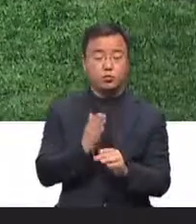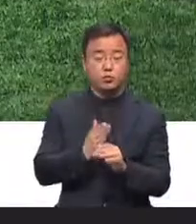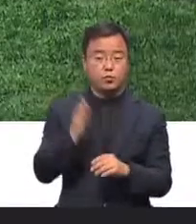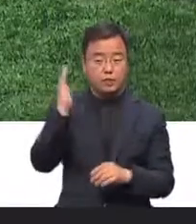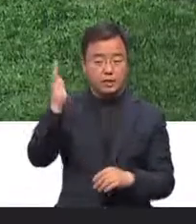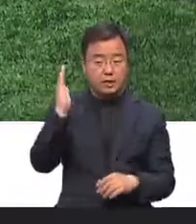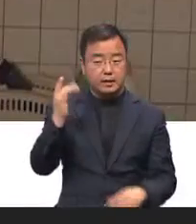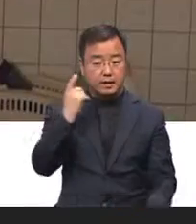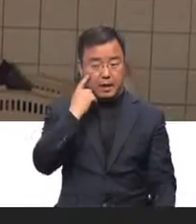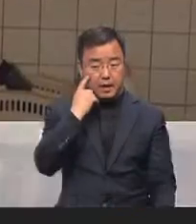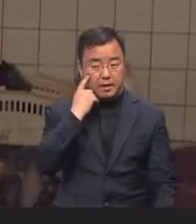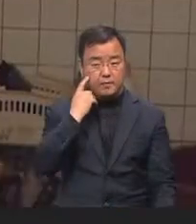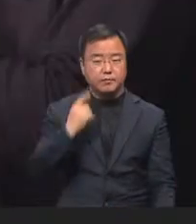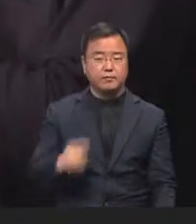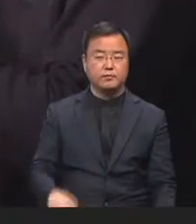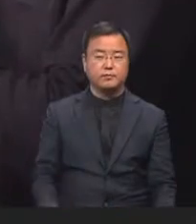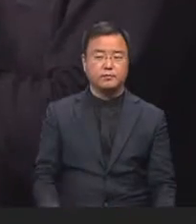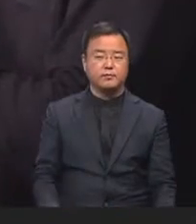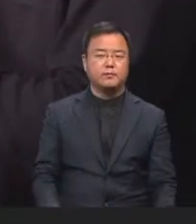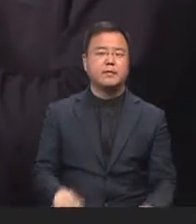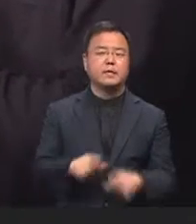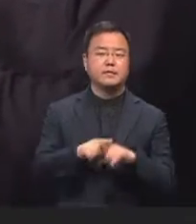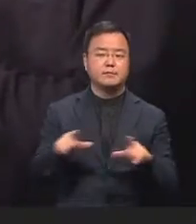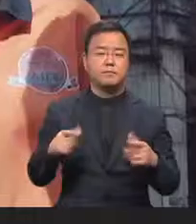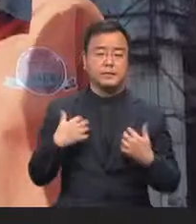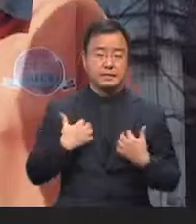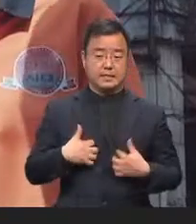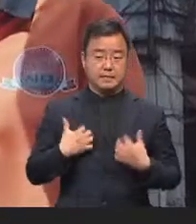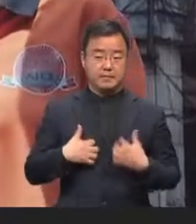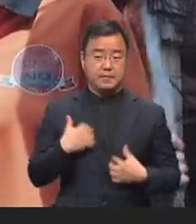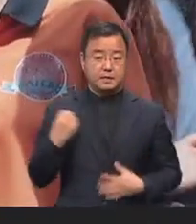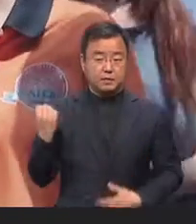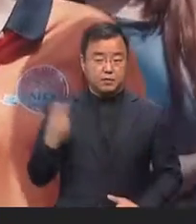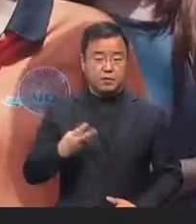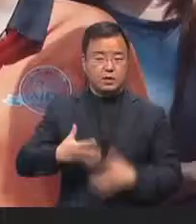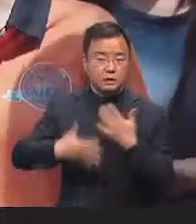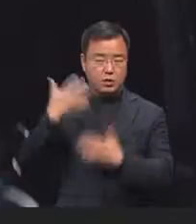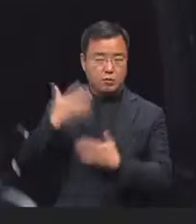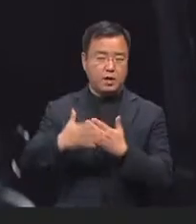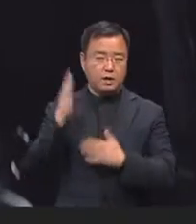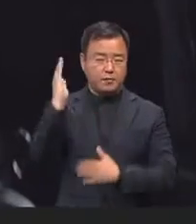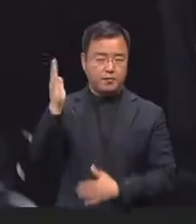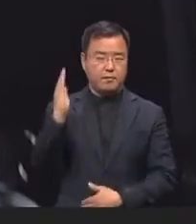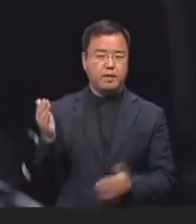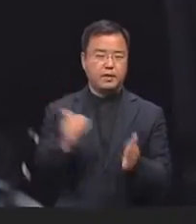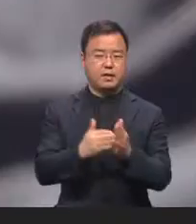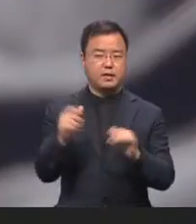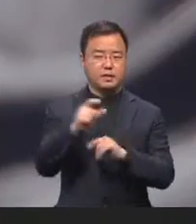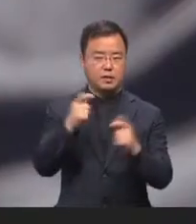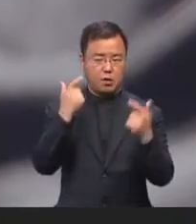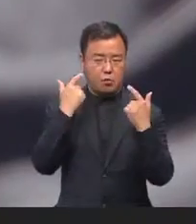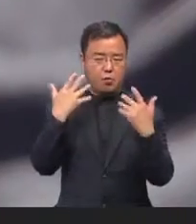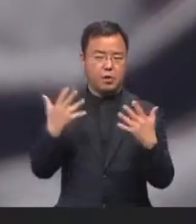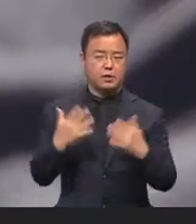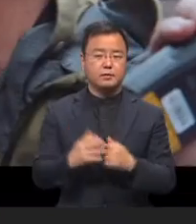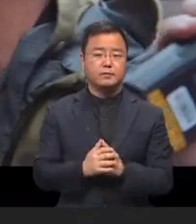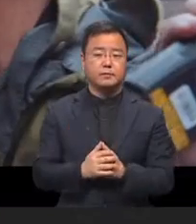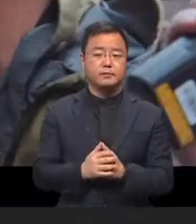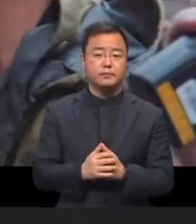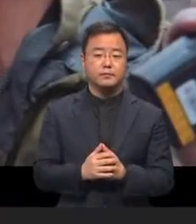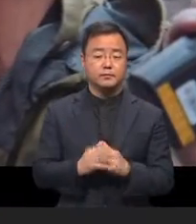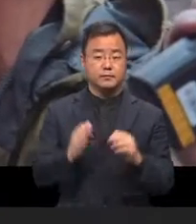펼쳐 보험 어떨까요 대중적인 재미는 물론 영화에 담긴 메시지도 더욱 선명해졌다 는 평입니다